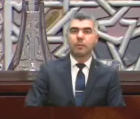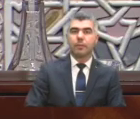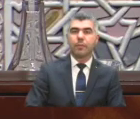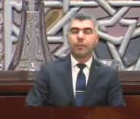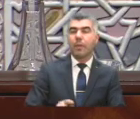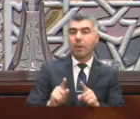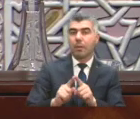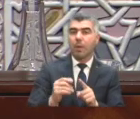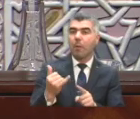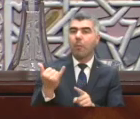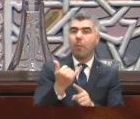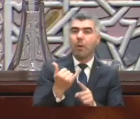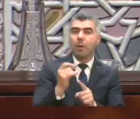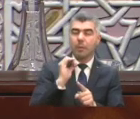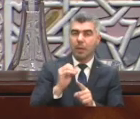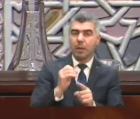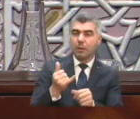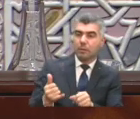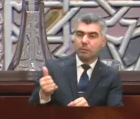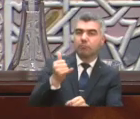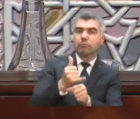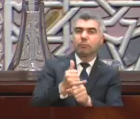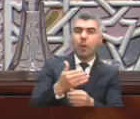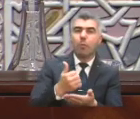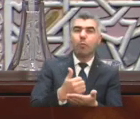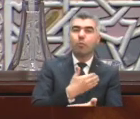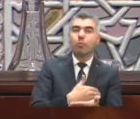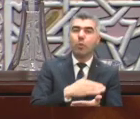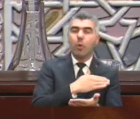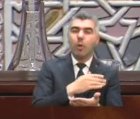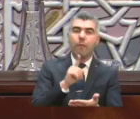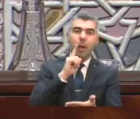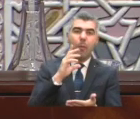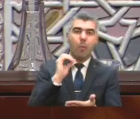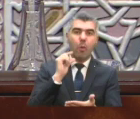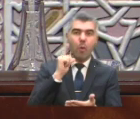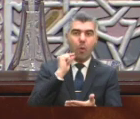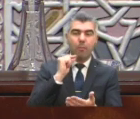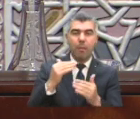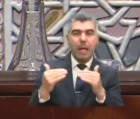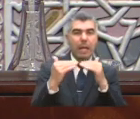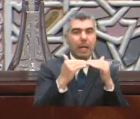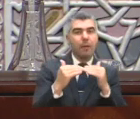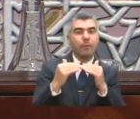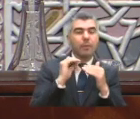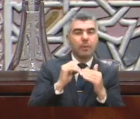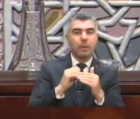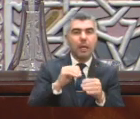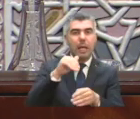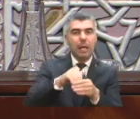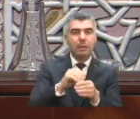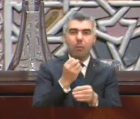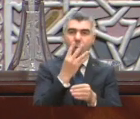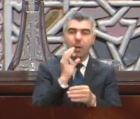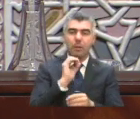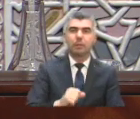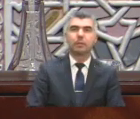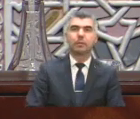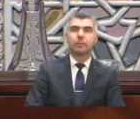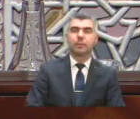مقاربة النوع في التعيين في مناصب المسؤولية للسيدات والسادة النواب المحترمين من الفريق الاشتراكي المعارضة